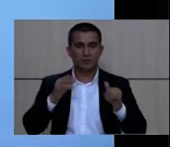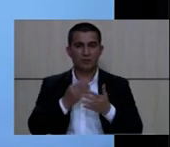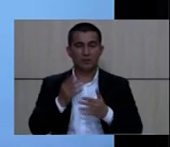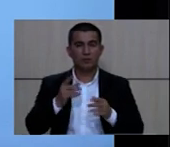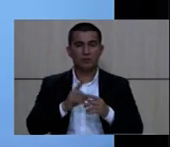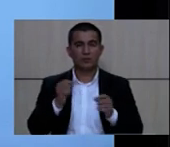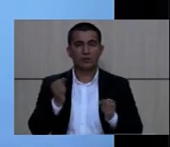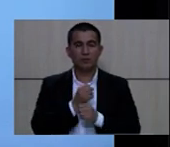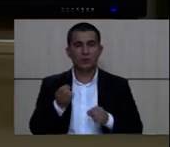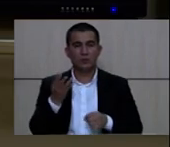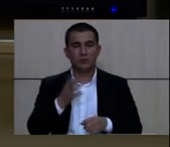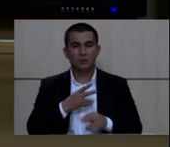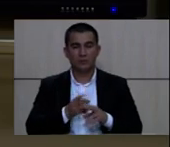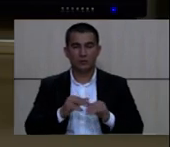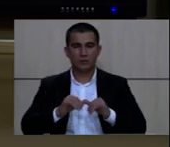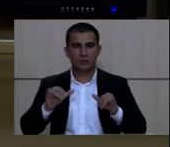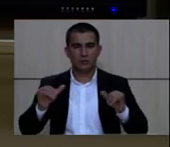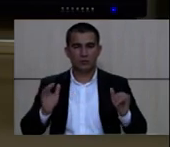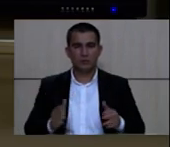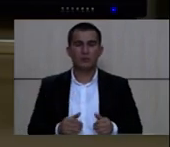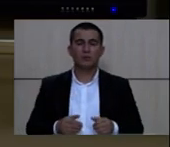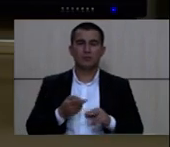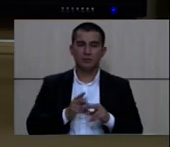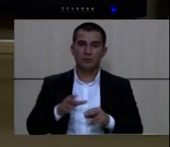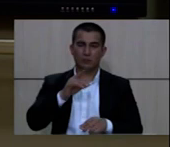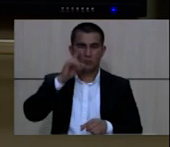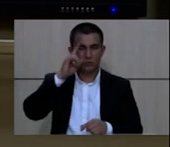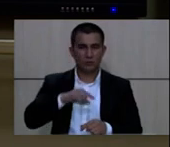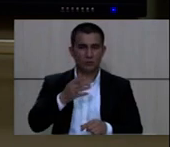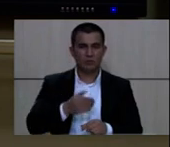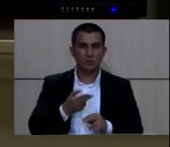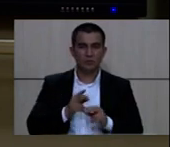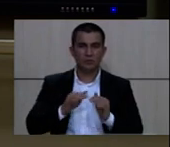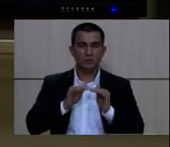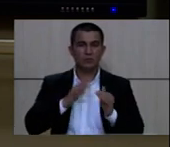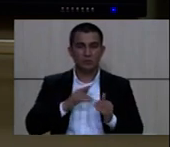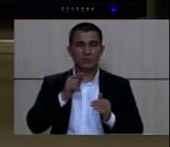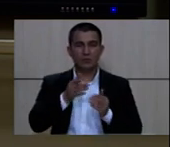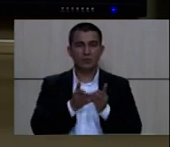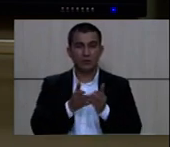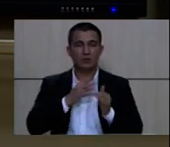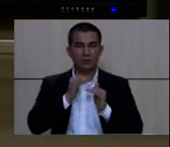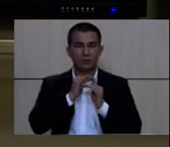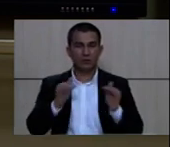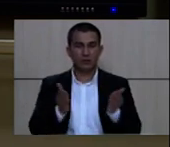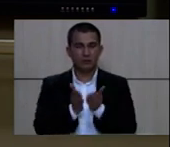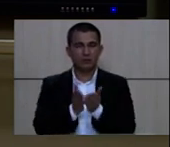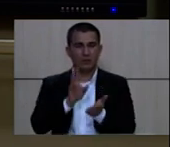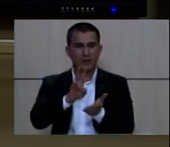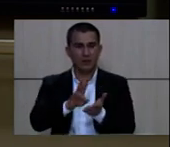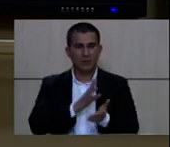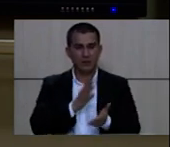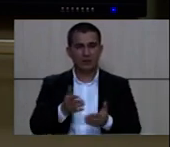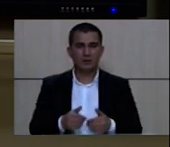tezligiga ko'paytirib olamiz. Biz bilamizki, qayiq tinch turgan edi. Ya'ni VQ barobar 0 ga teng